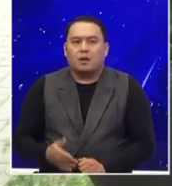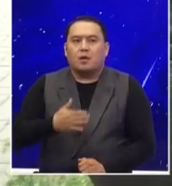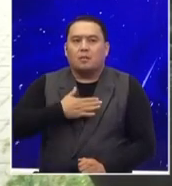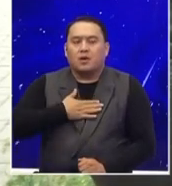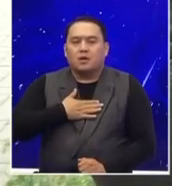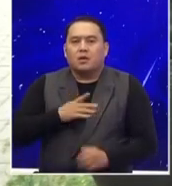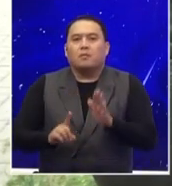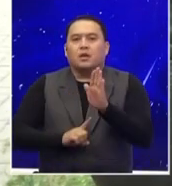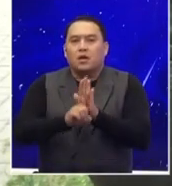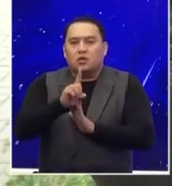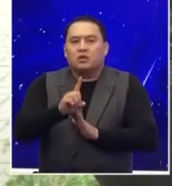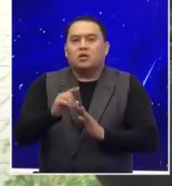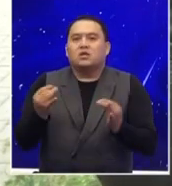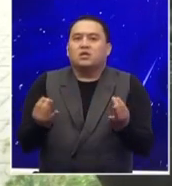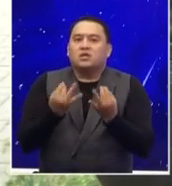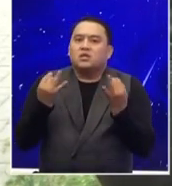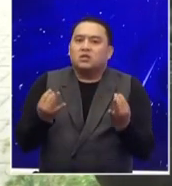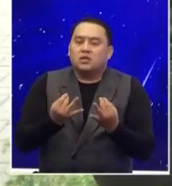Интересна методика